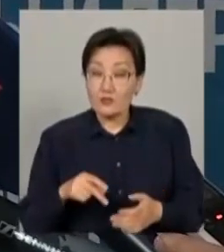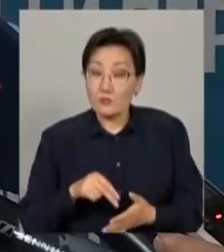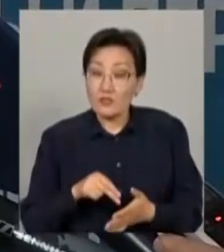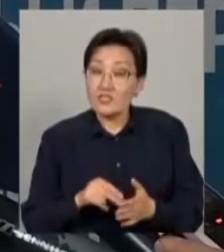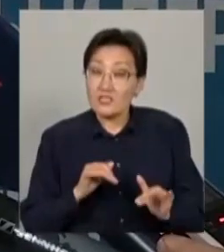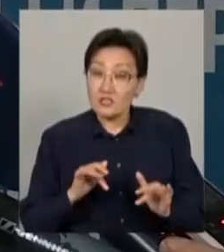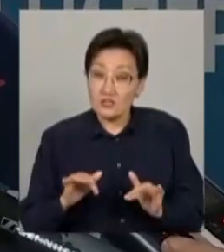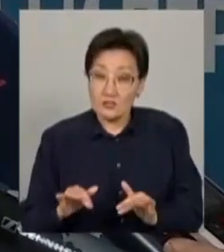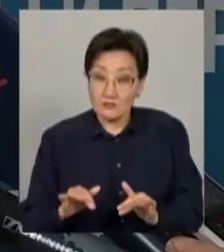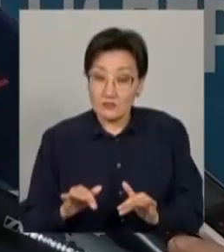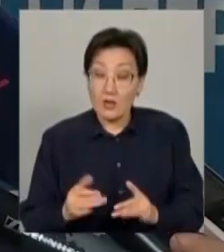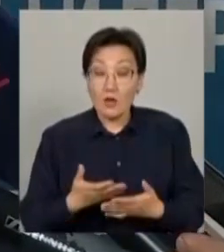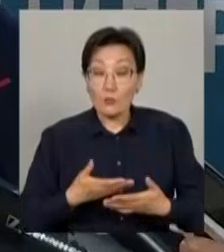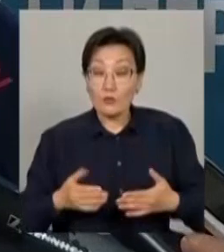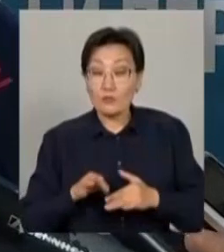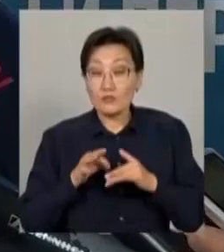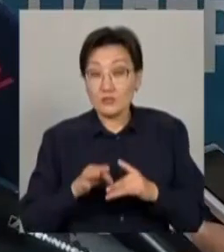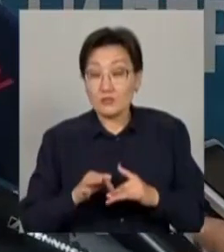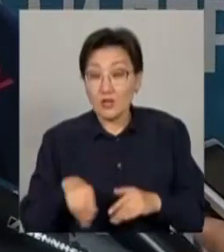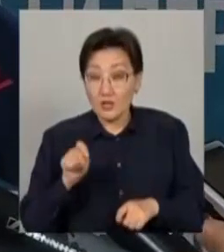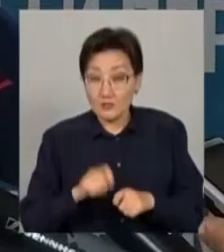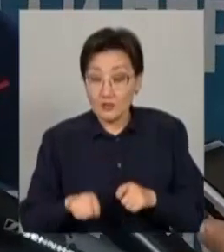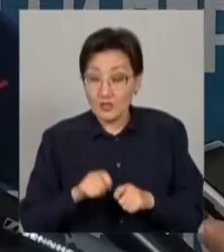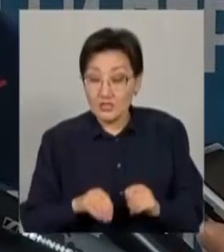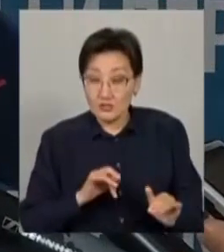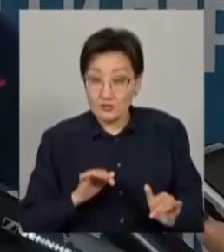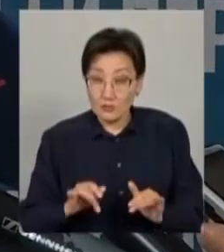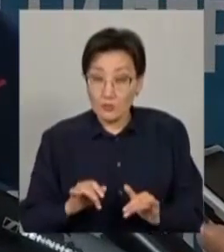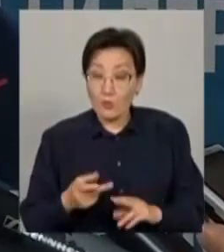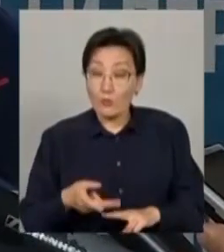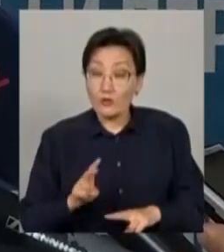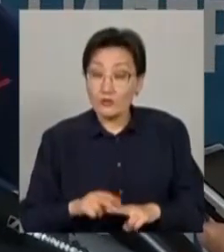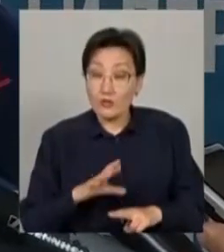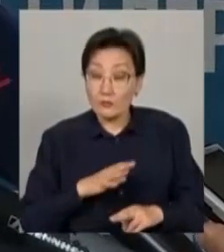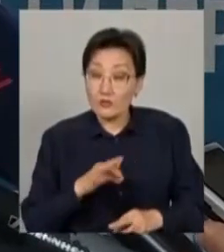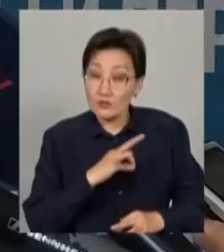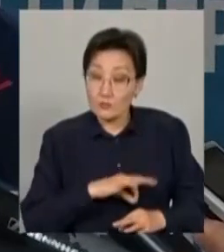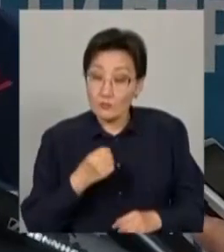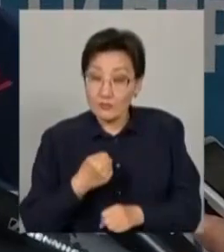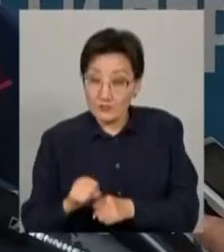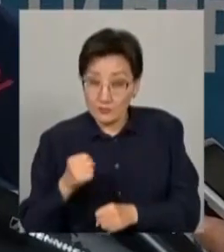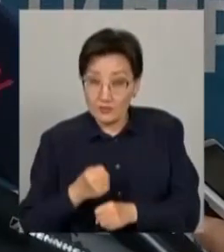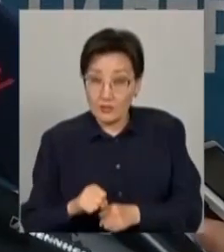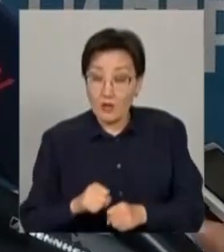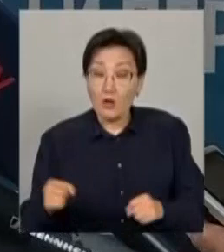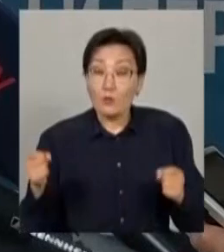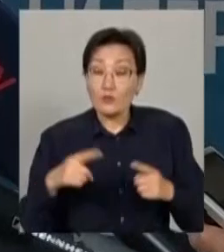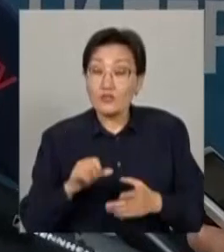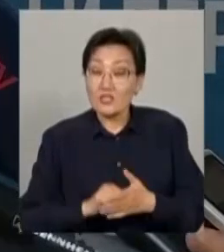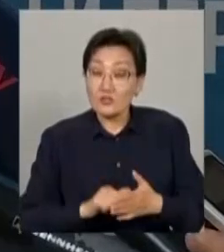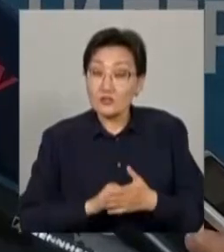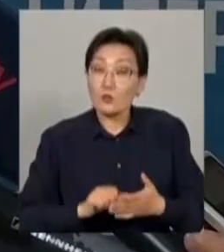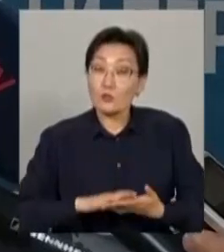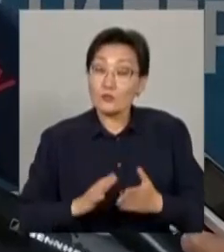действий. Мы проводим анализ дел, по которым были применены пытки, выясняем причины и